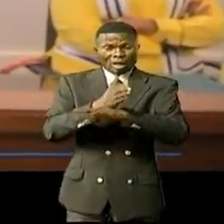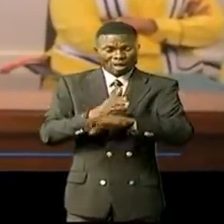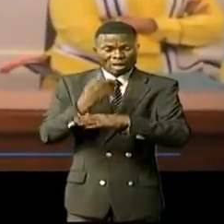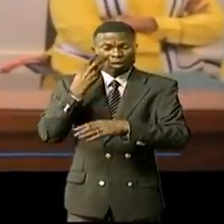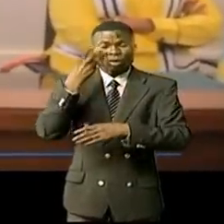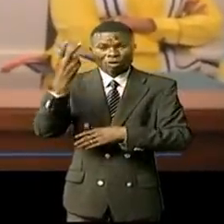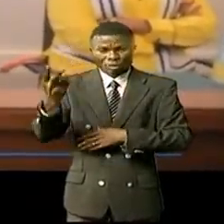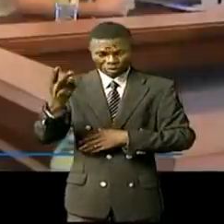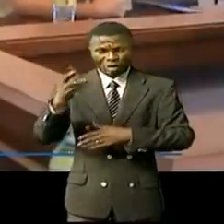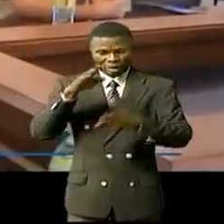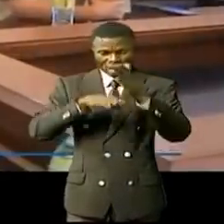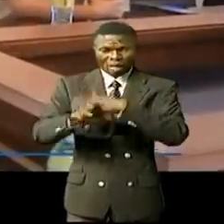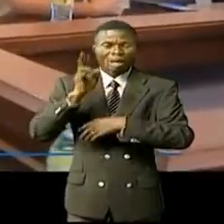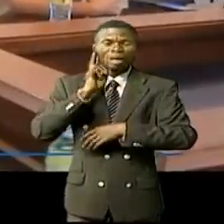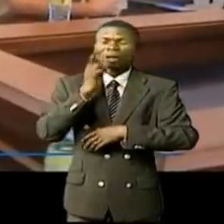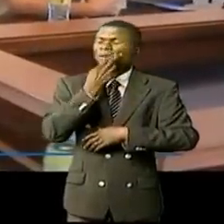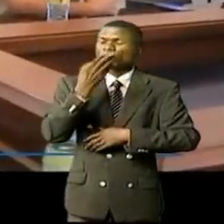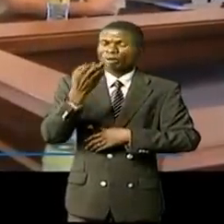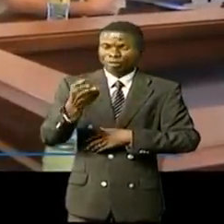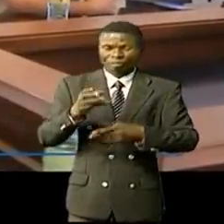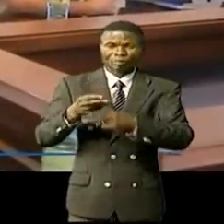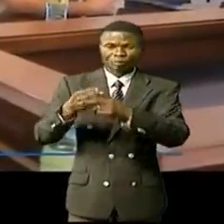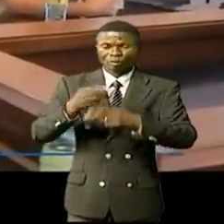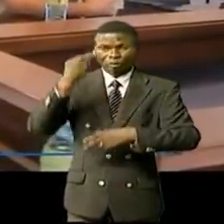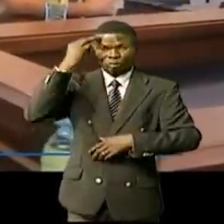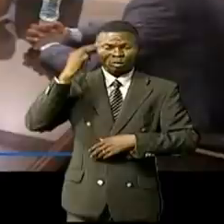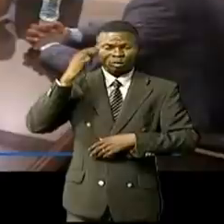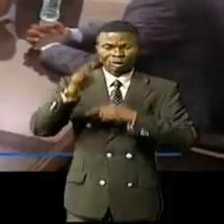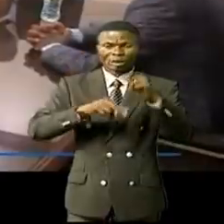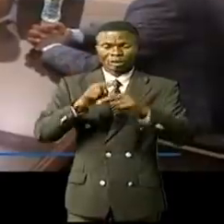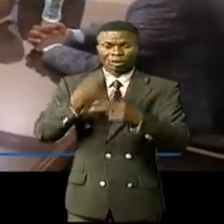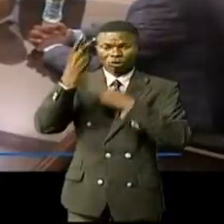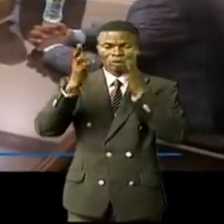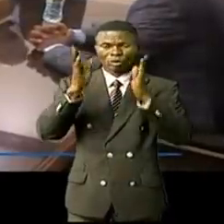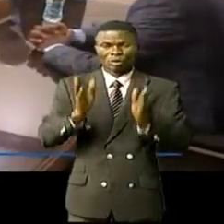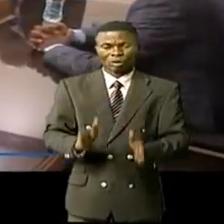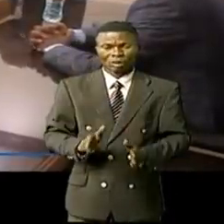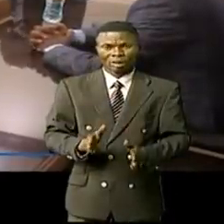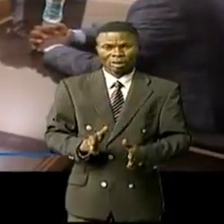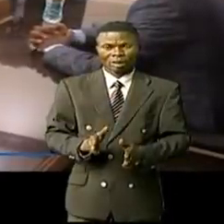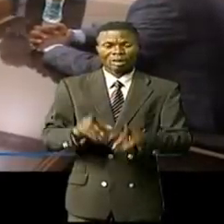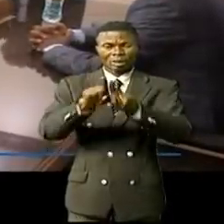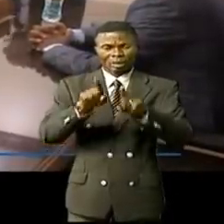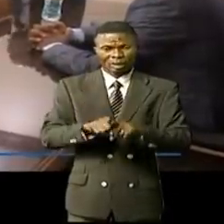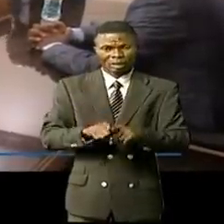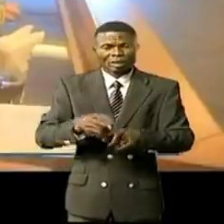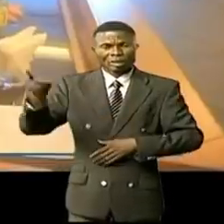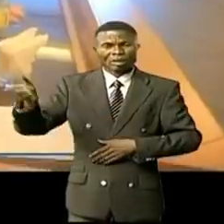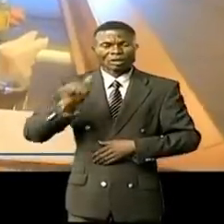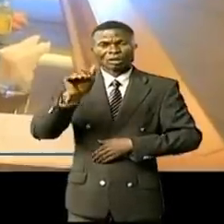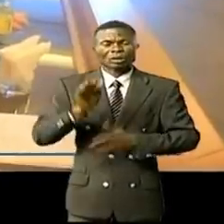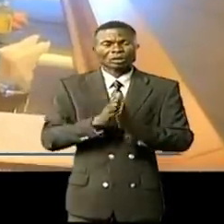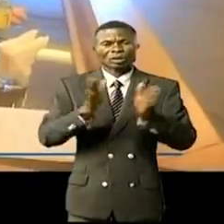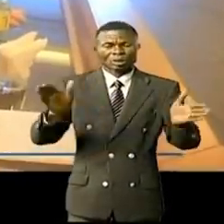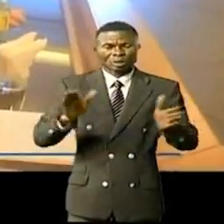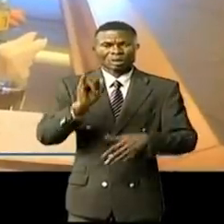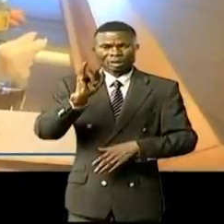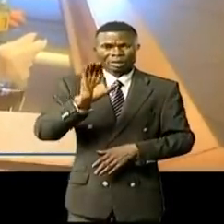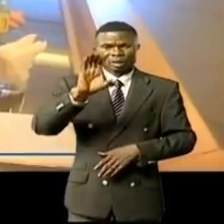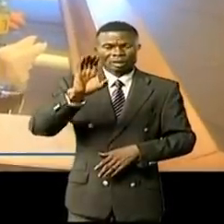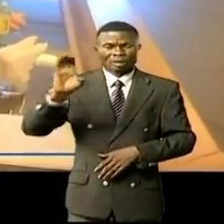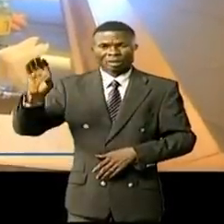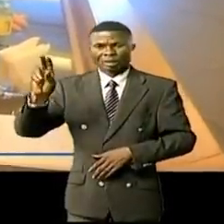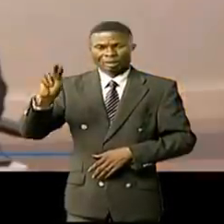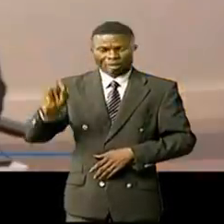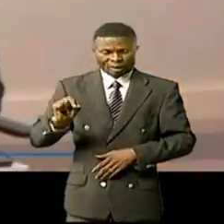qu'offre Serena Hôtel. C'est sous la supervision du ministre national du tourisme Moderun Simba que le directeur général ad intérim de l'ICSN,